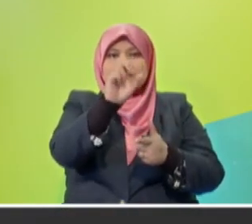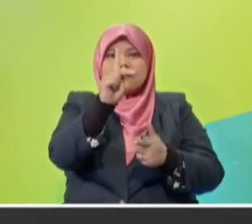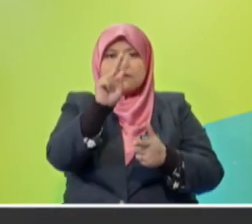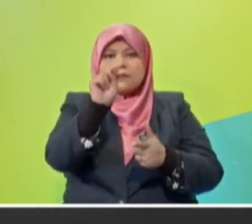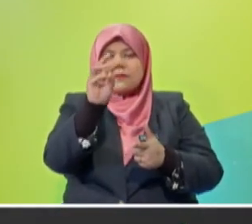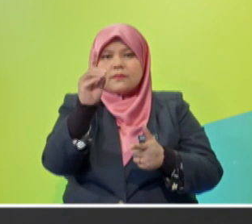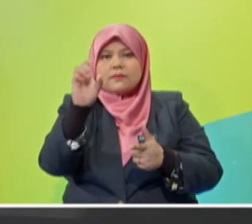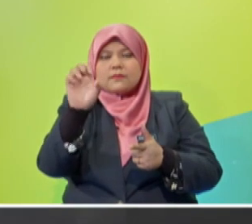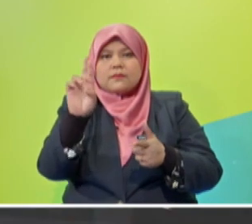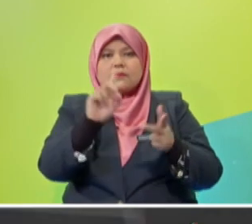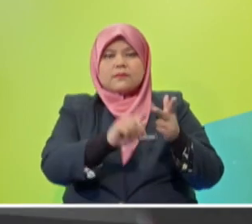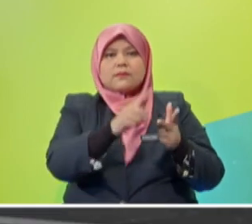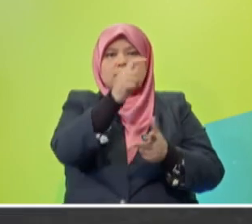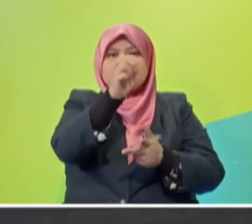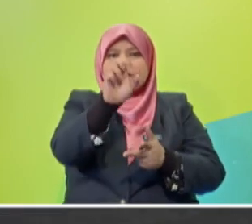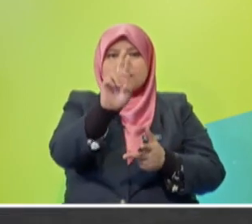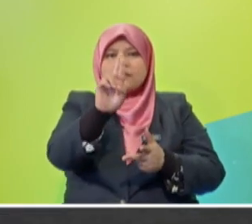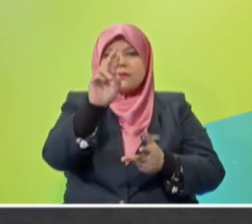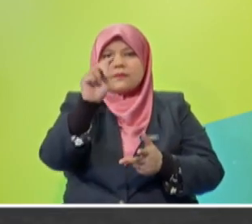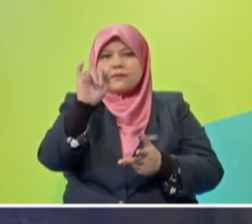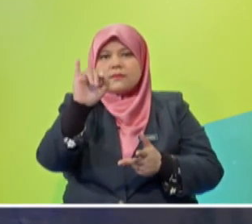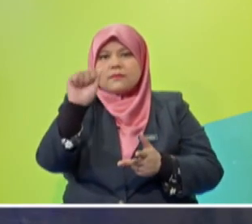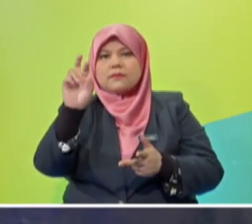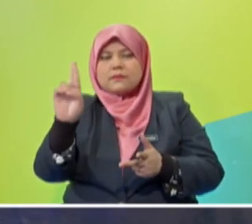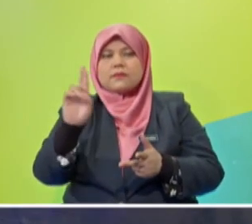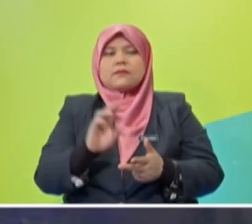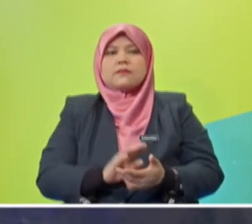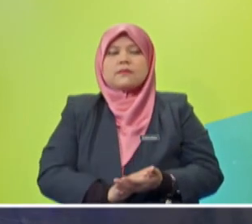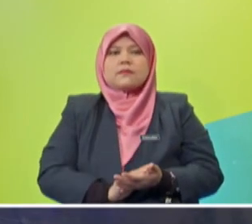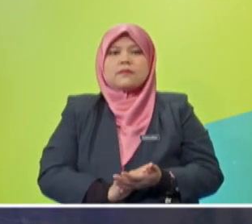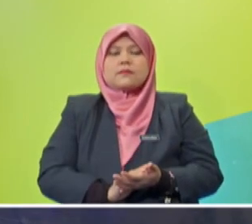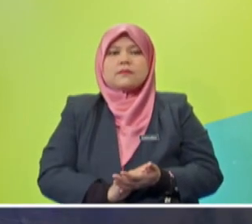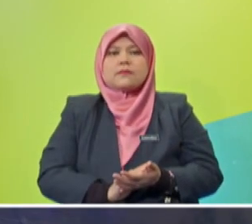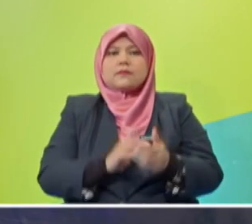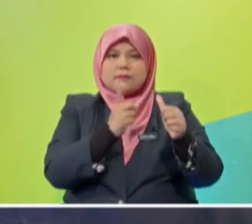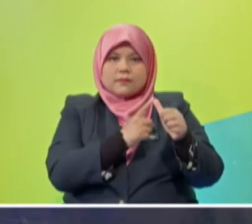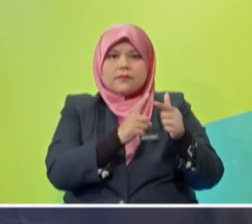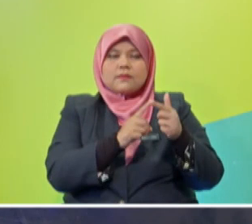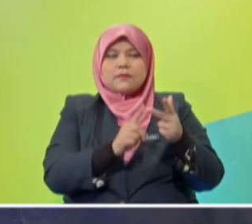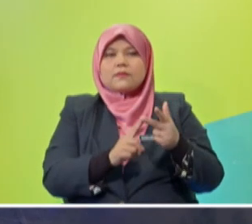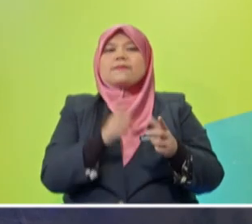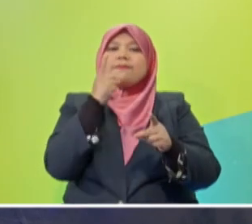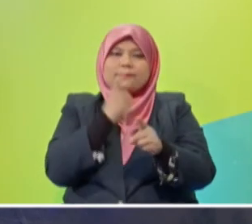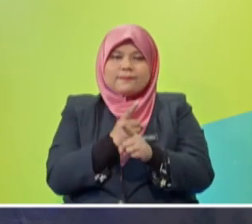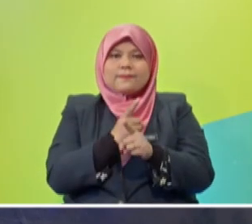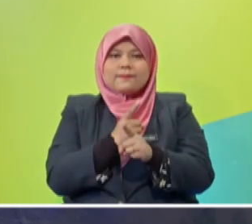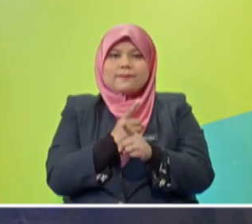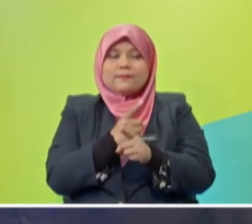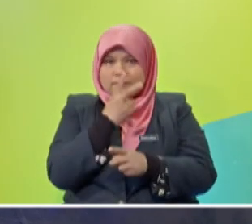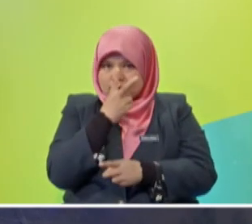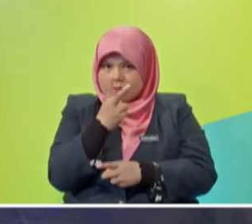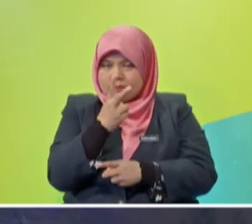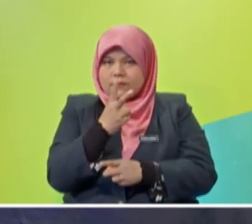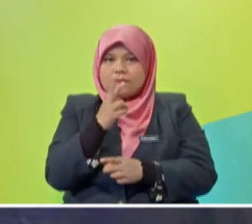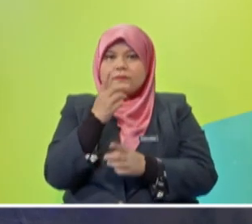tertier. Okey. Okey, sektor prima, sektor sekunder, sektor tertier. Betul tak? Kita semak